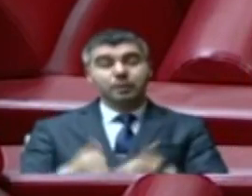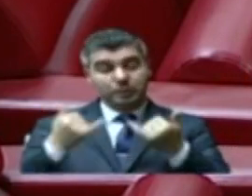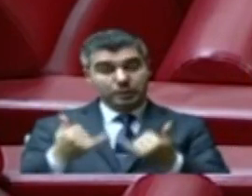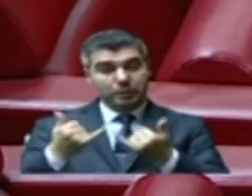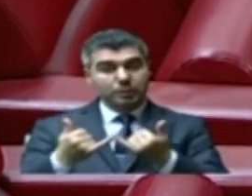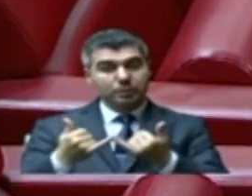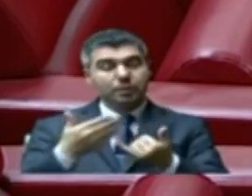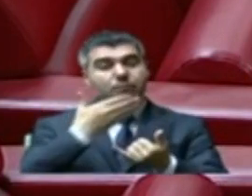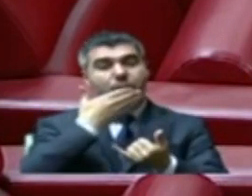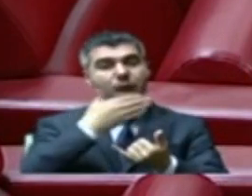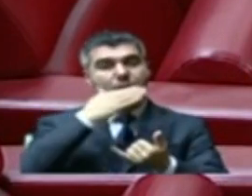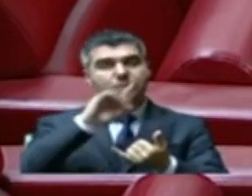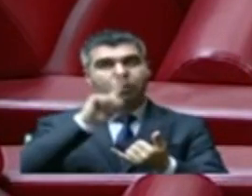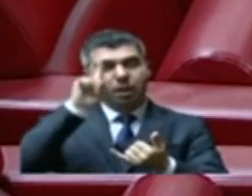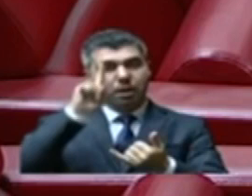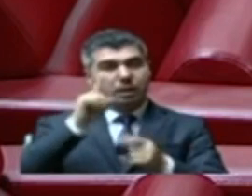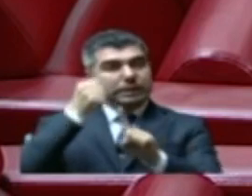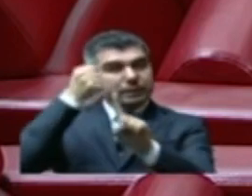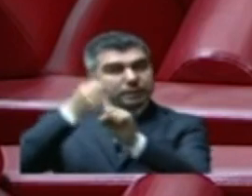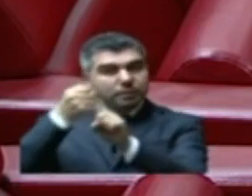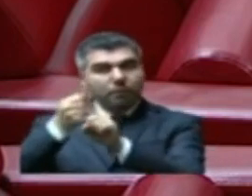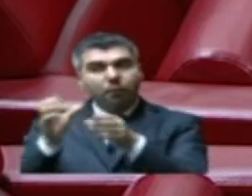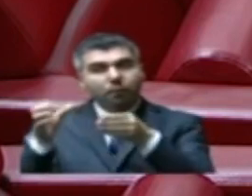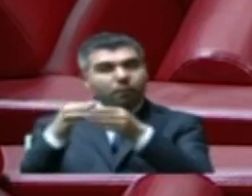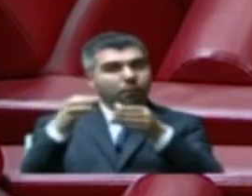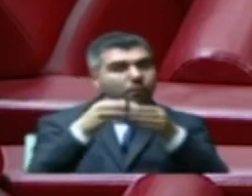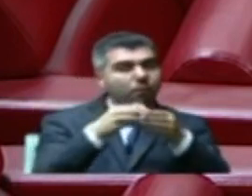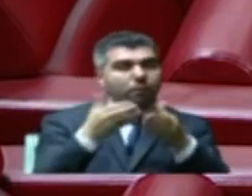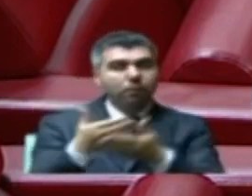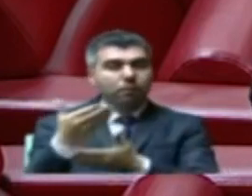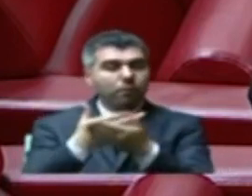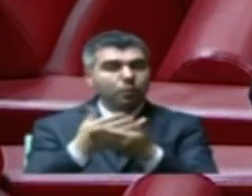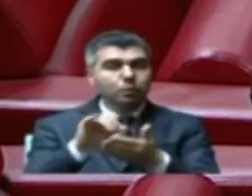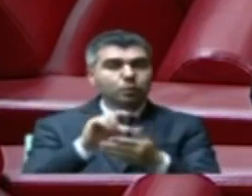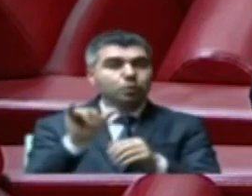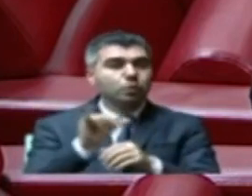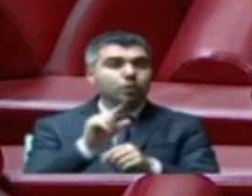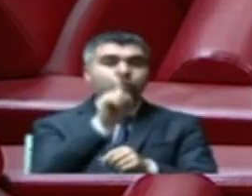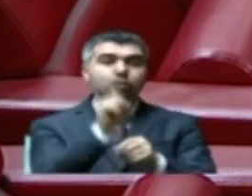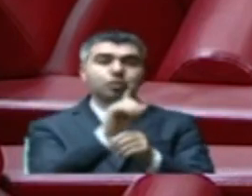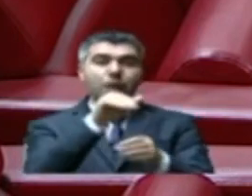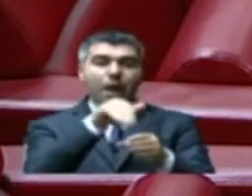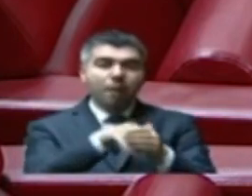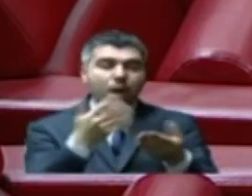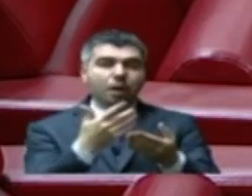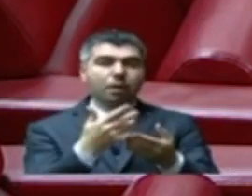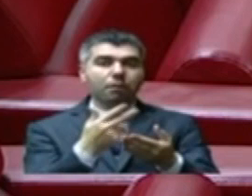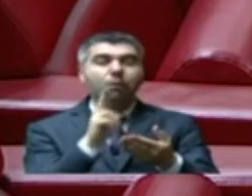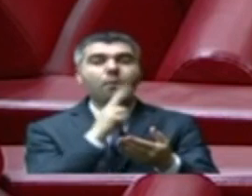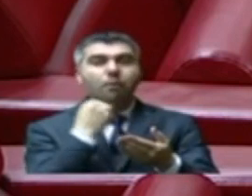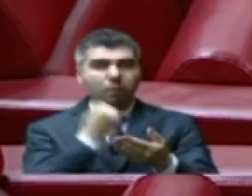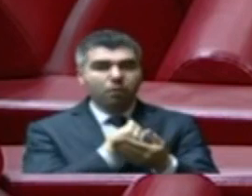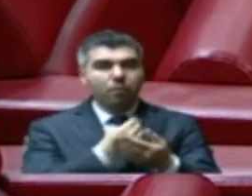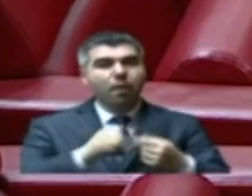والحمد لله بفضل جهود مختلف الشركاء، وملي كنقول الشركاء ديالنا هما الجماعات الترابية، هي السلطات يعني